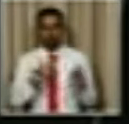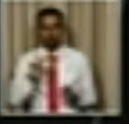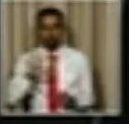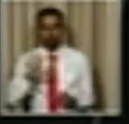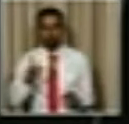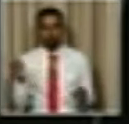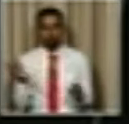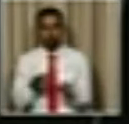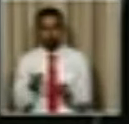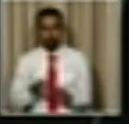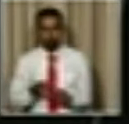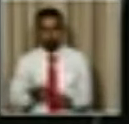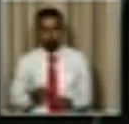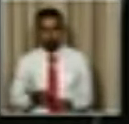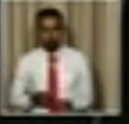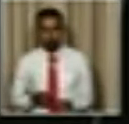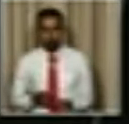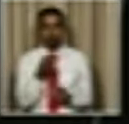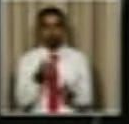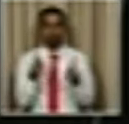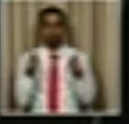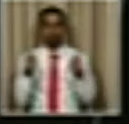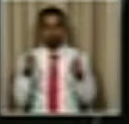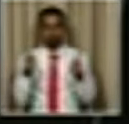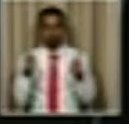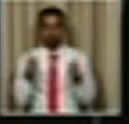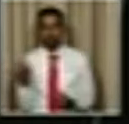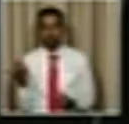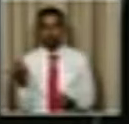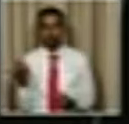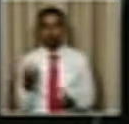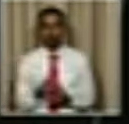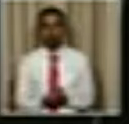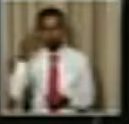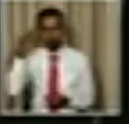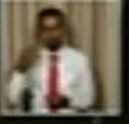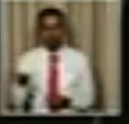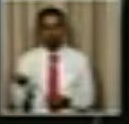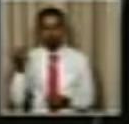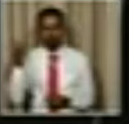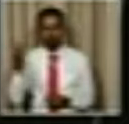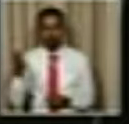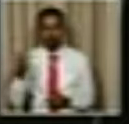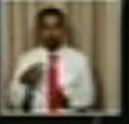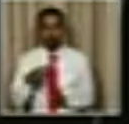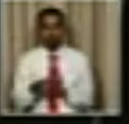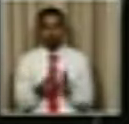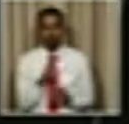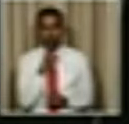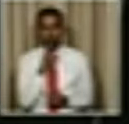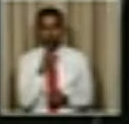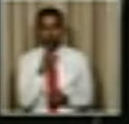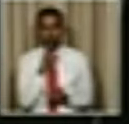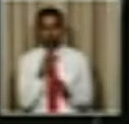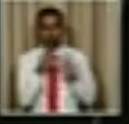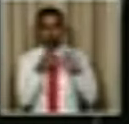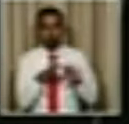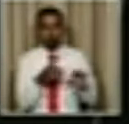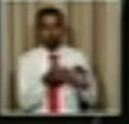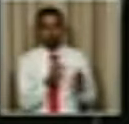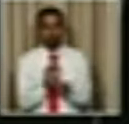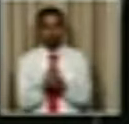මරා දැම්මොත් එහෙම ආර්ථිකයේ හොඳයි. ඉල්ලීම් මිල්ලන්නේ නැහැ. ගොඩක් මැරිලා ආයෙත් එක මේ අධිකරණ පද්ධතිය වගේ රක්ෂිත බන්ධනාගාරය